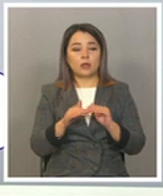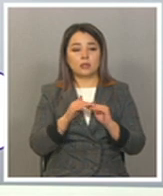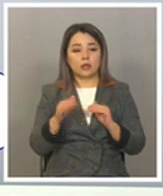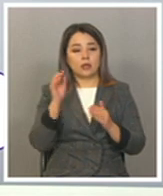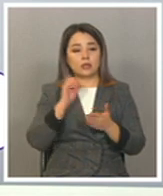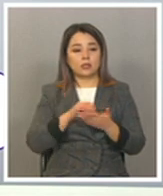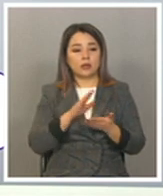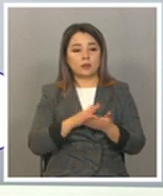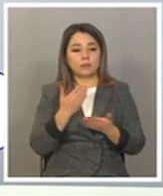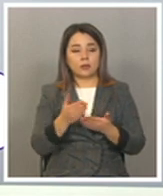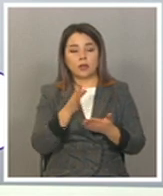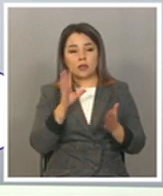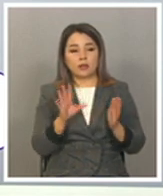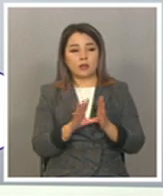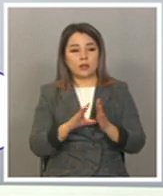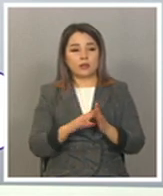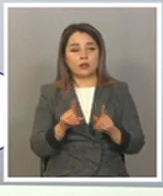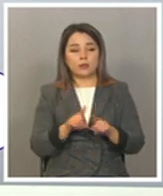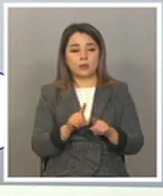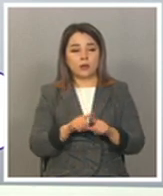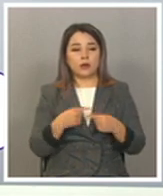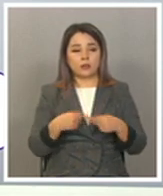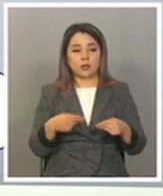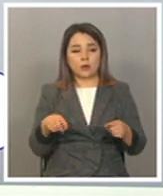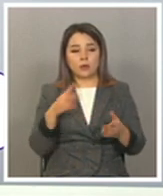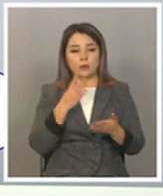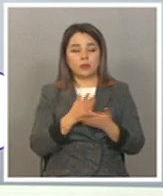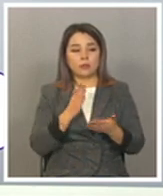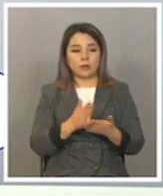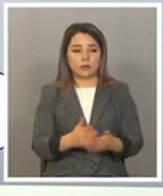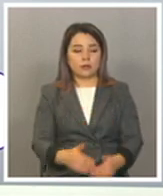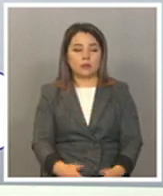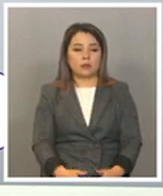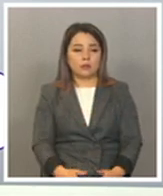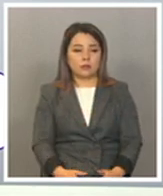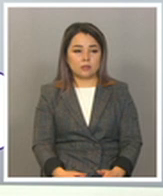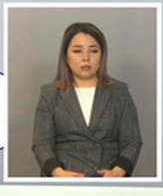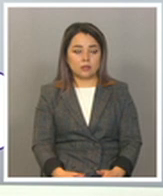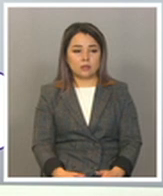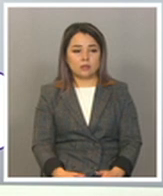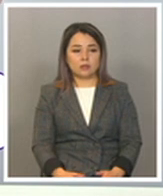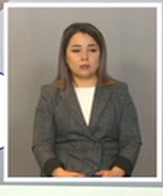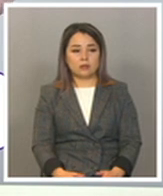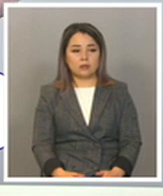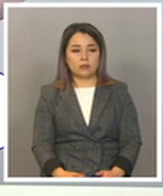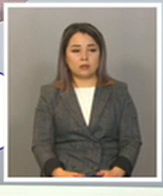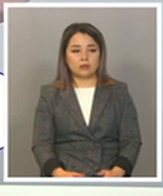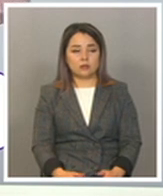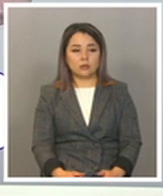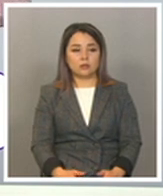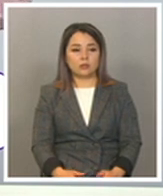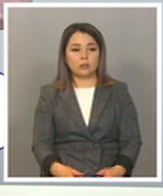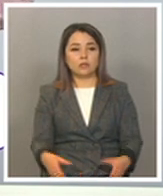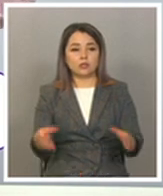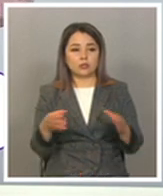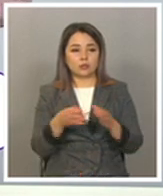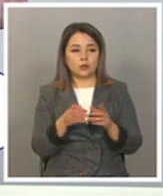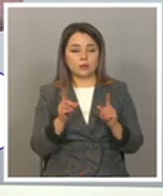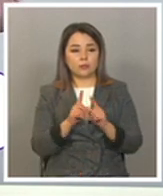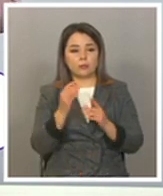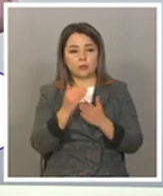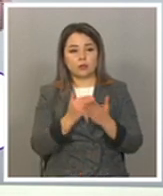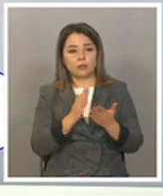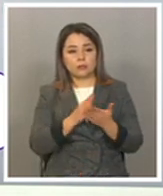немесе электрондық қабат саны әртүрлі болады. бойынша, яғни бір топта